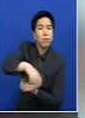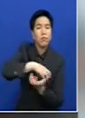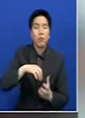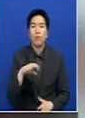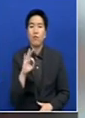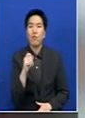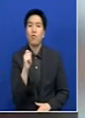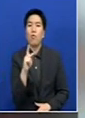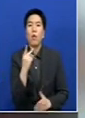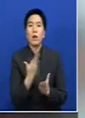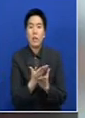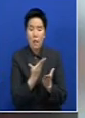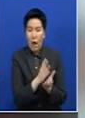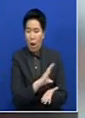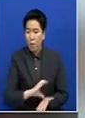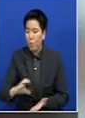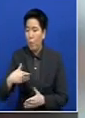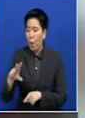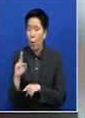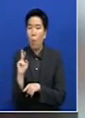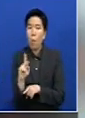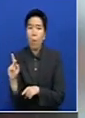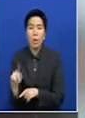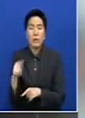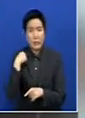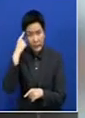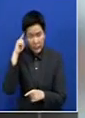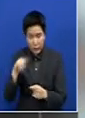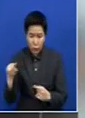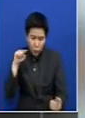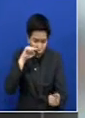ที่ได้ไปปล่อยกู้ซึ่งเดิมเนี่ยจุดประสงค์เอาไป